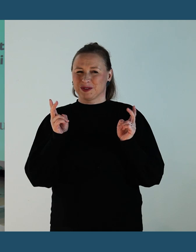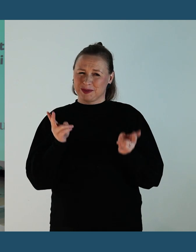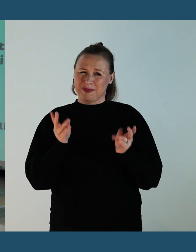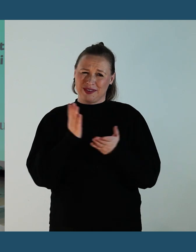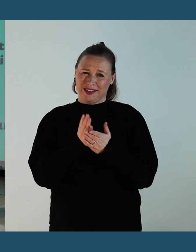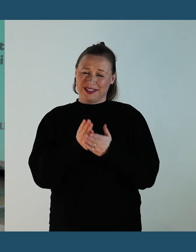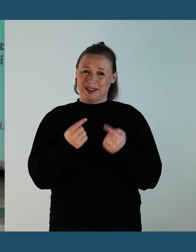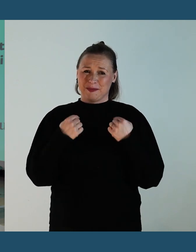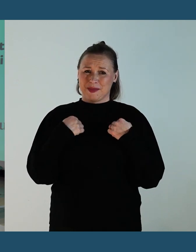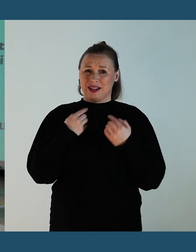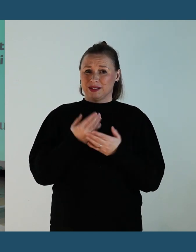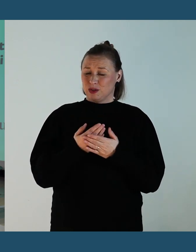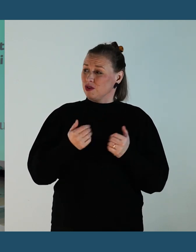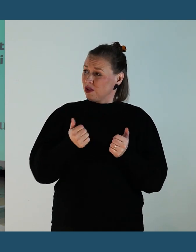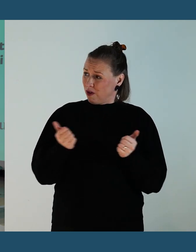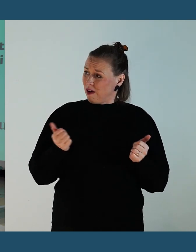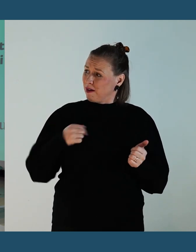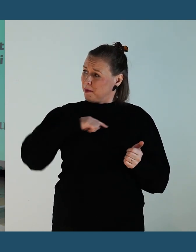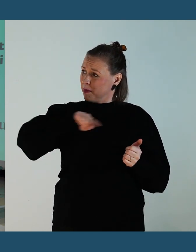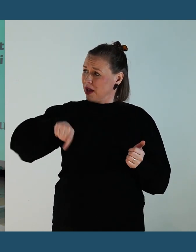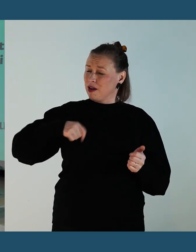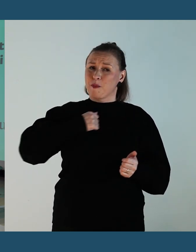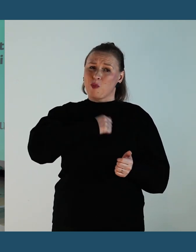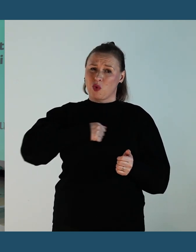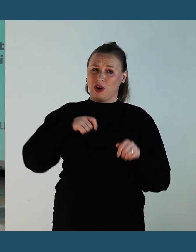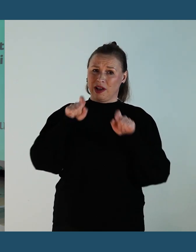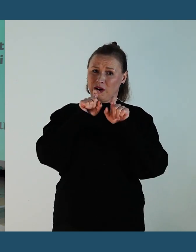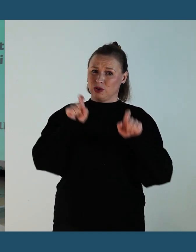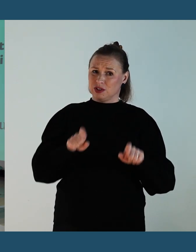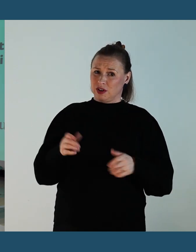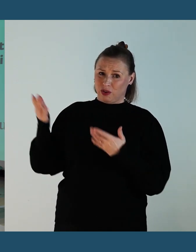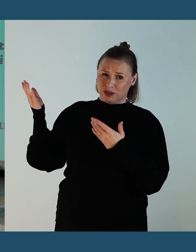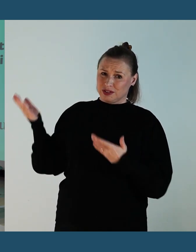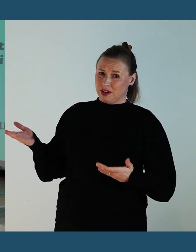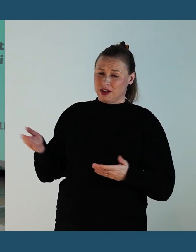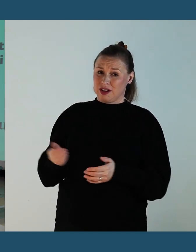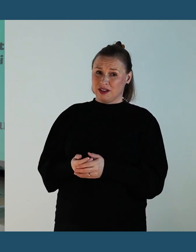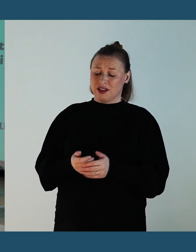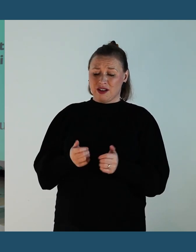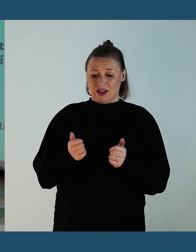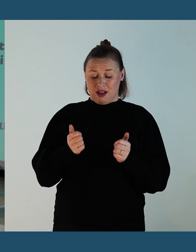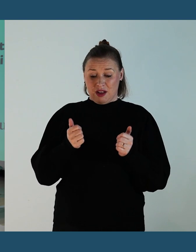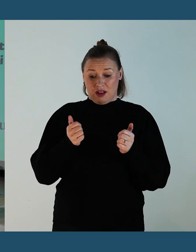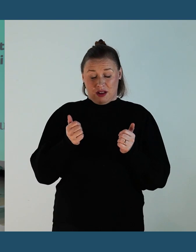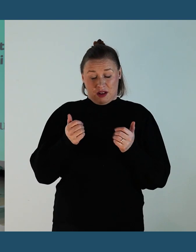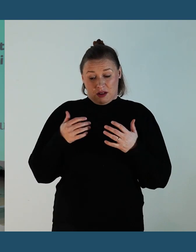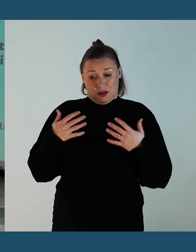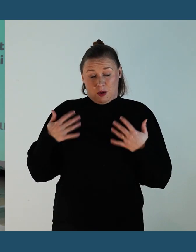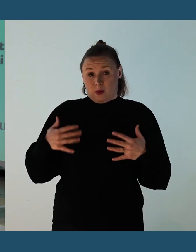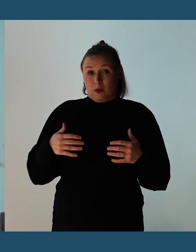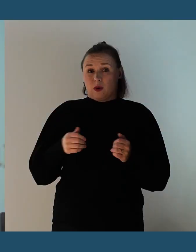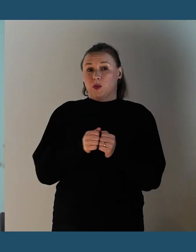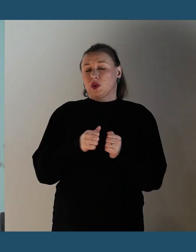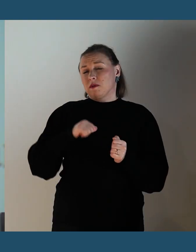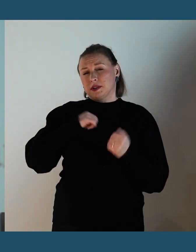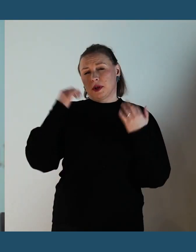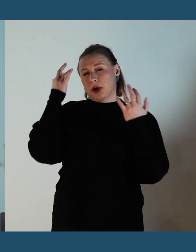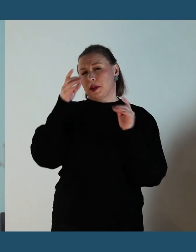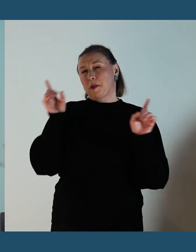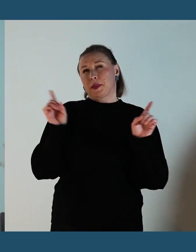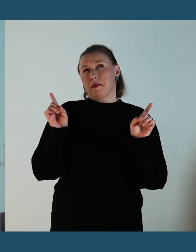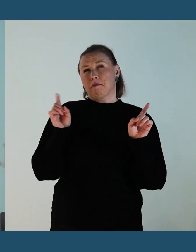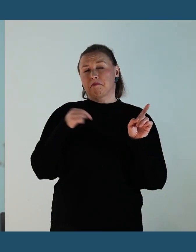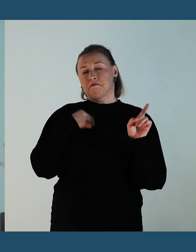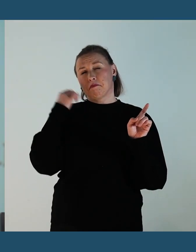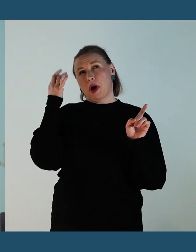tietenkin murheellisia näistä otsikoista, jokainen meistä. Mutta mä niin kuin itse ajattelisin myös